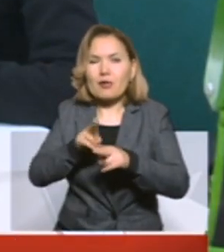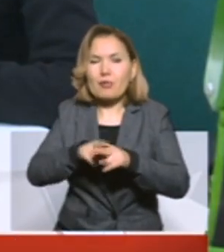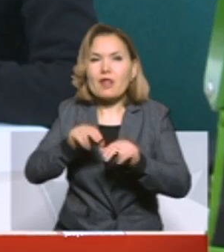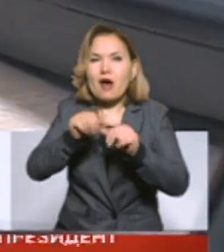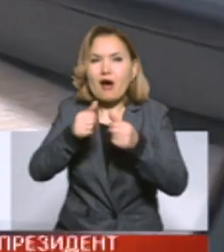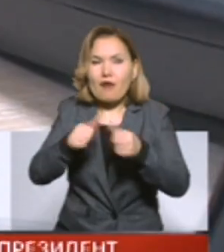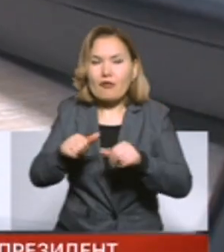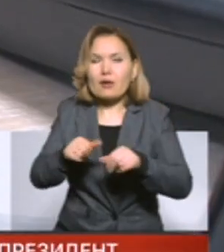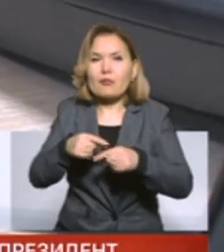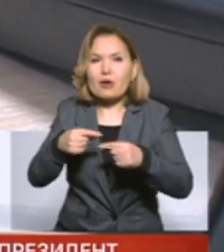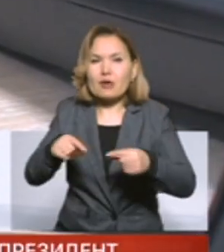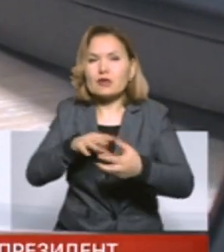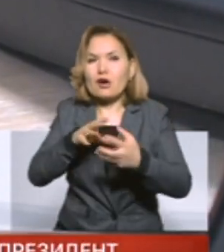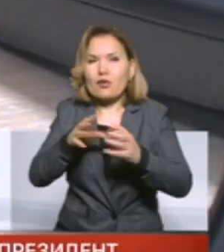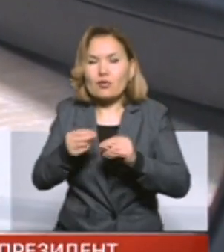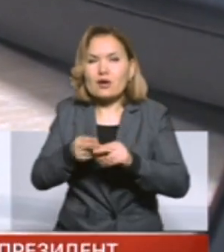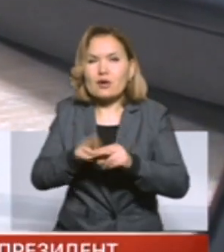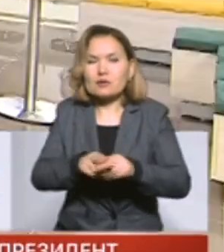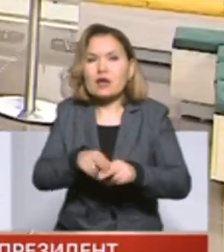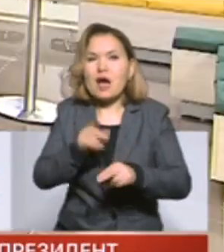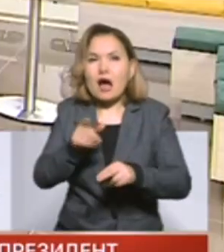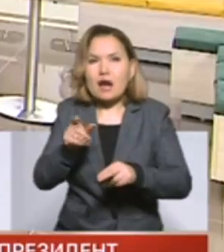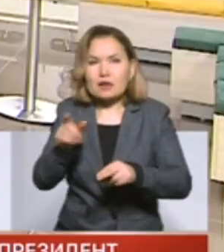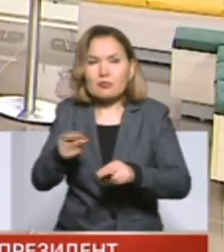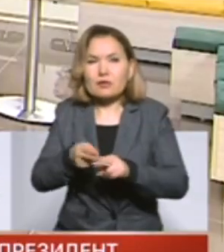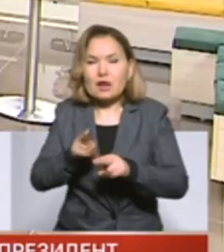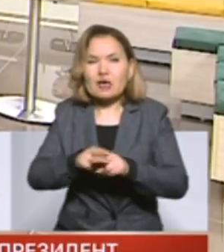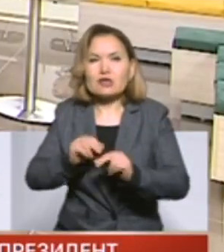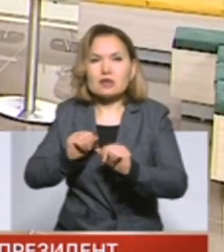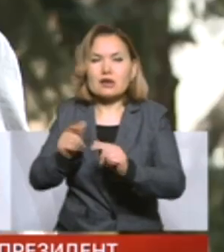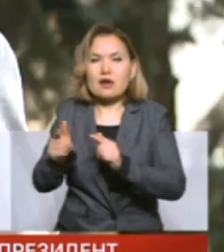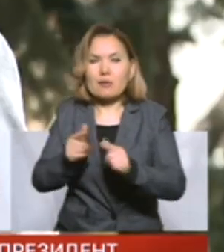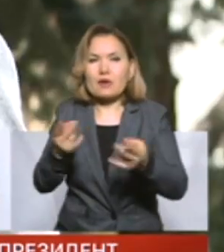түсіп қалмау тек өзіңізге байланысты екенін ескертеді.